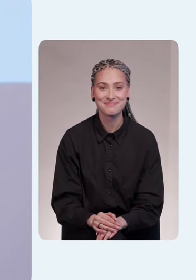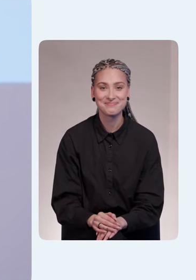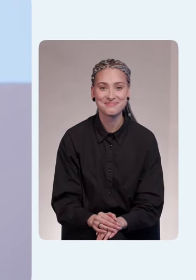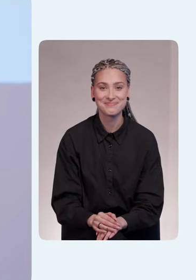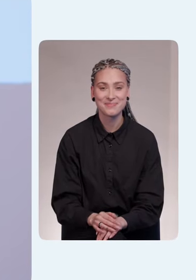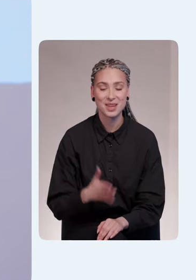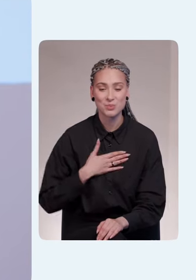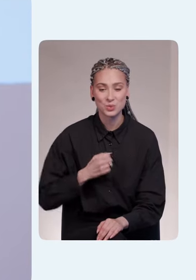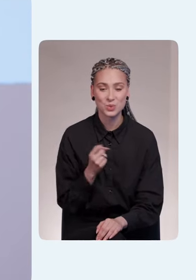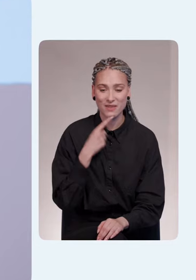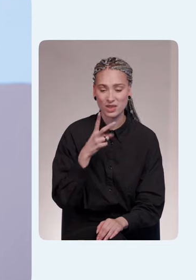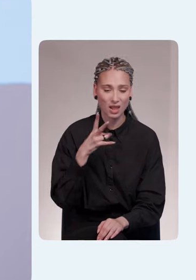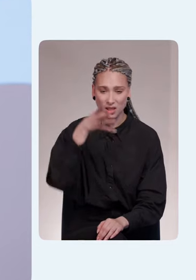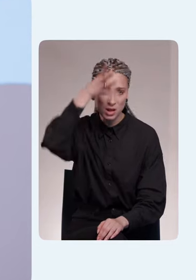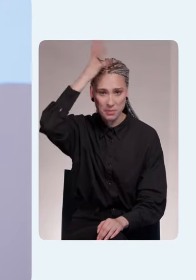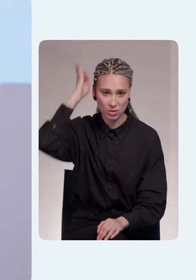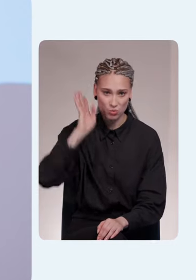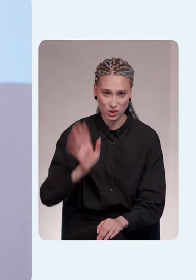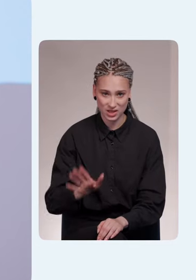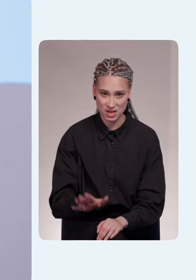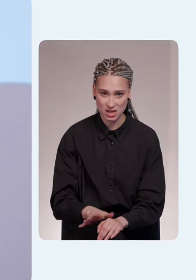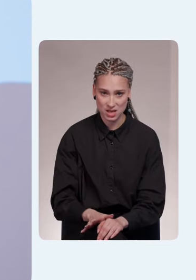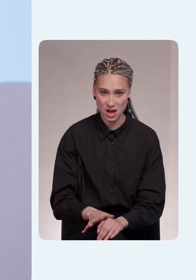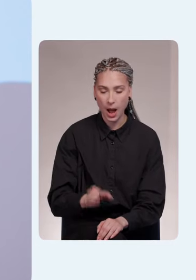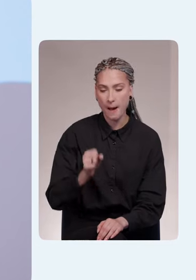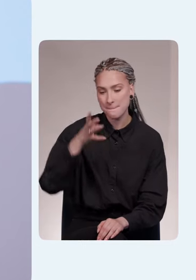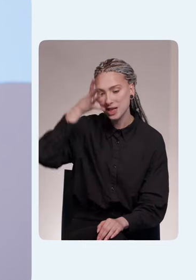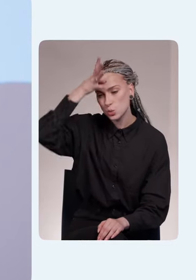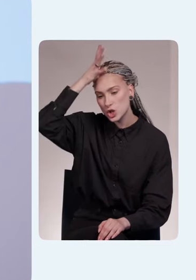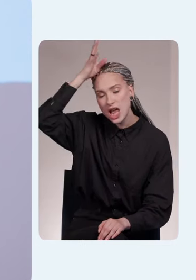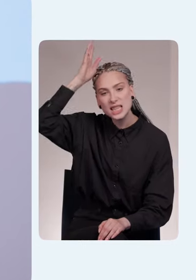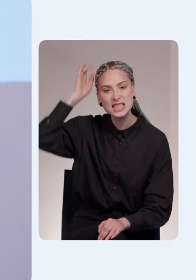Мой друг сказал: мы вообще-то не петушки, а петушинцы.